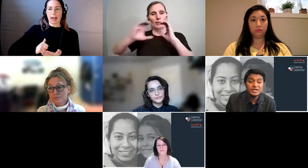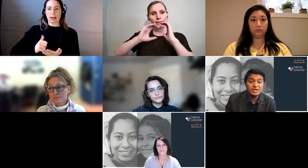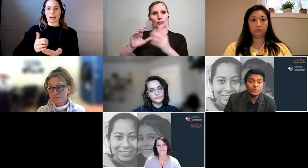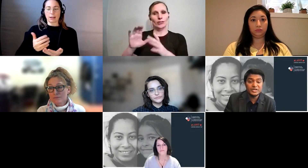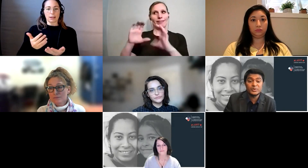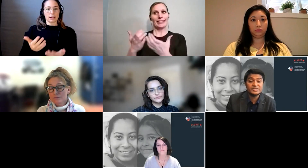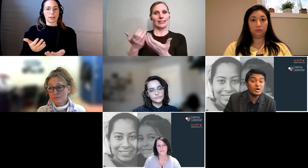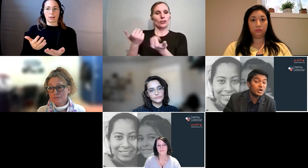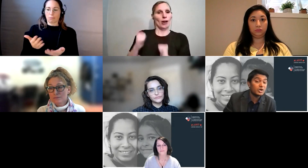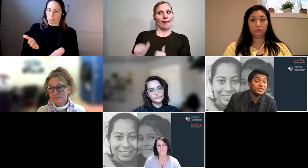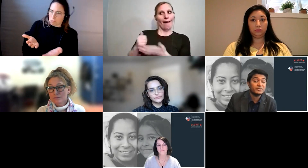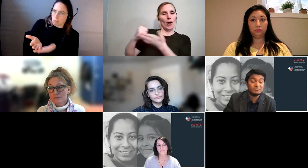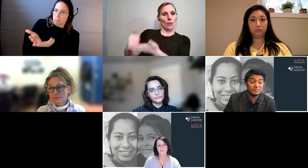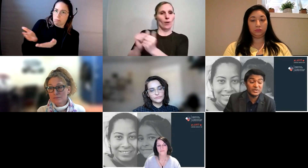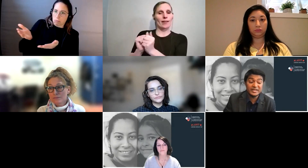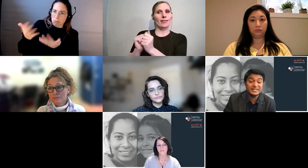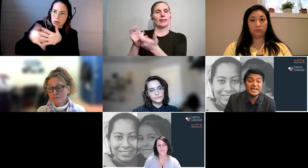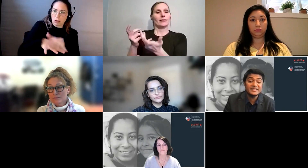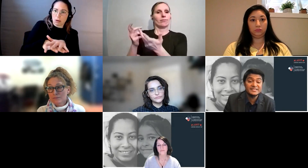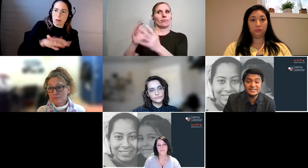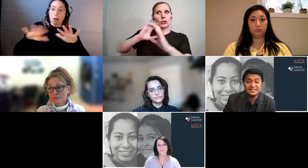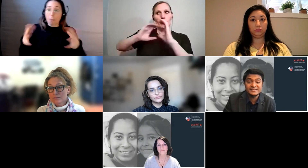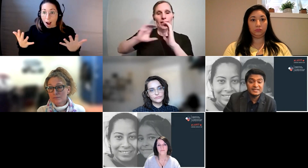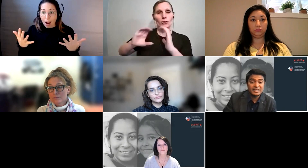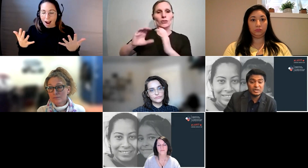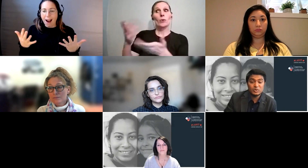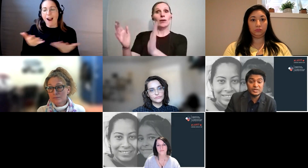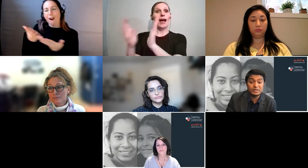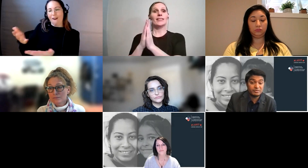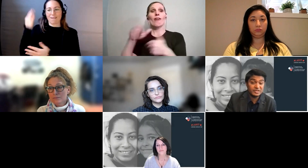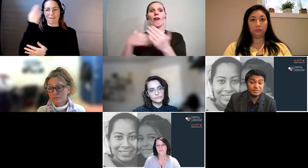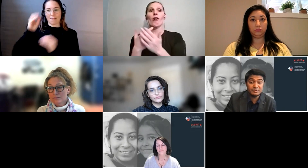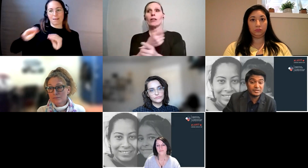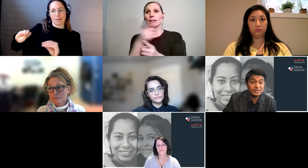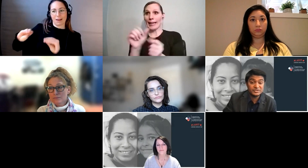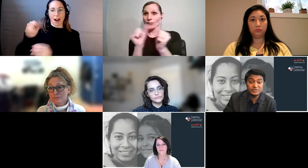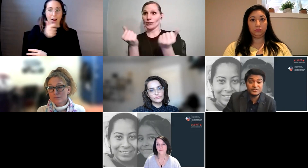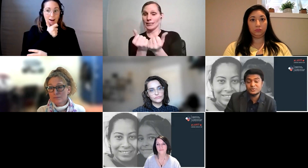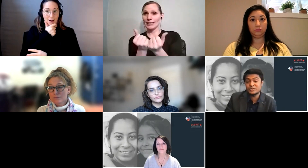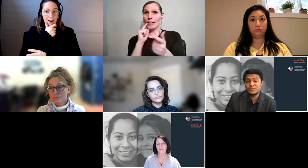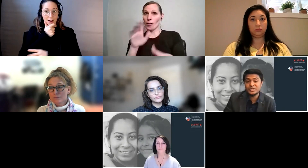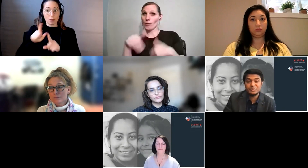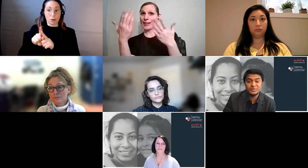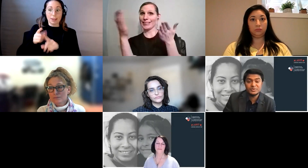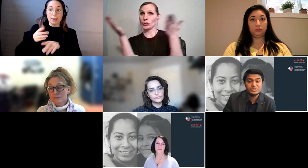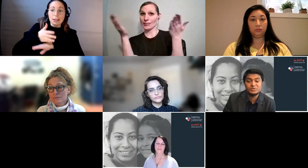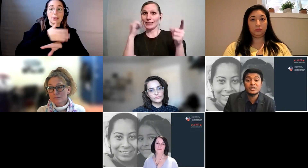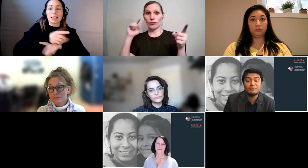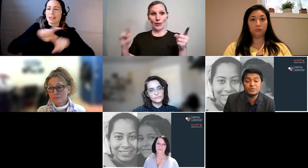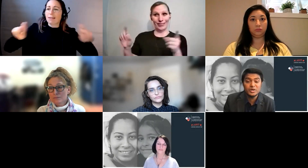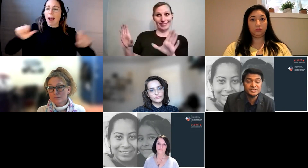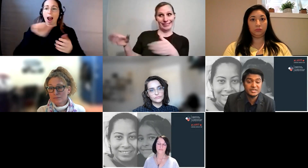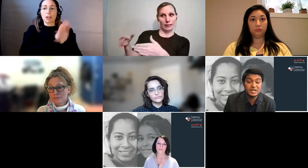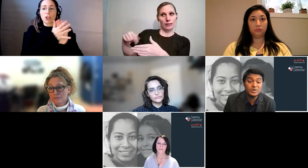pour les intégrer en donnant des cours d'anglais et de faciliter l'accès aux plusieurs agences qui donnent